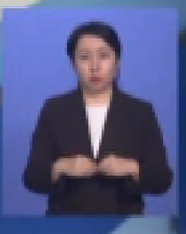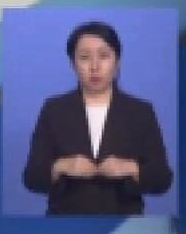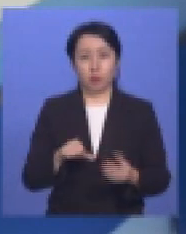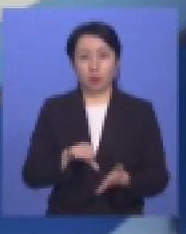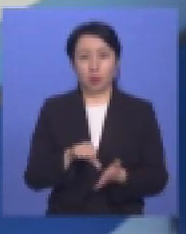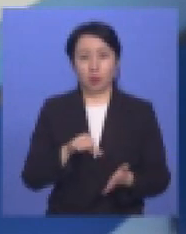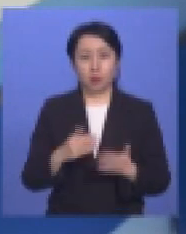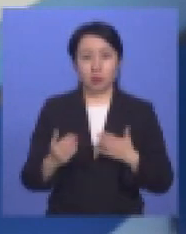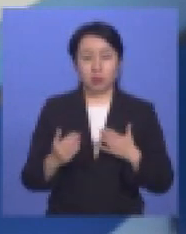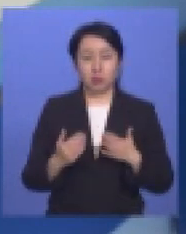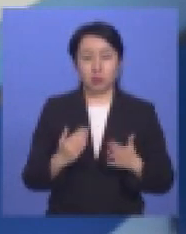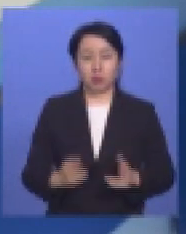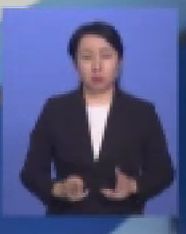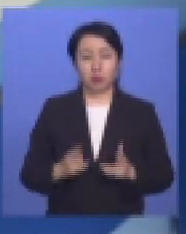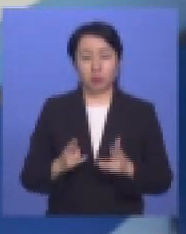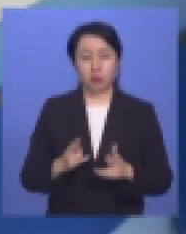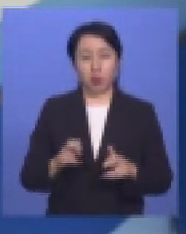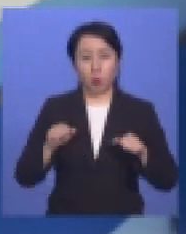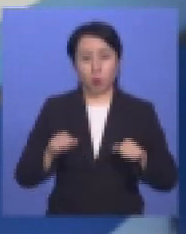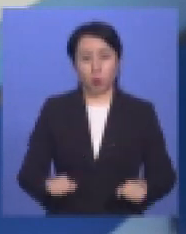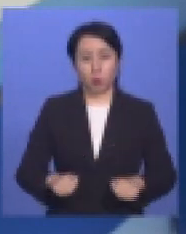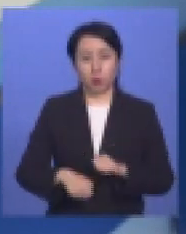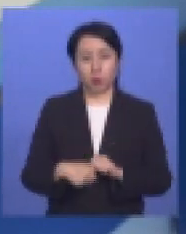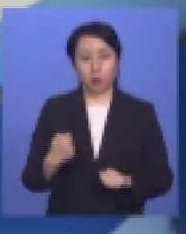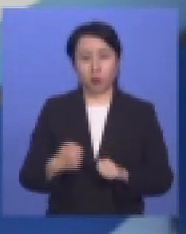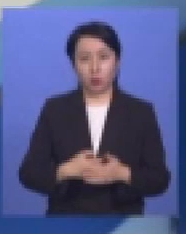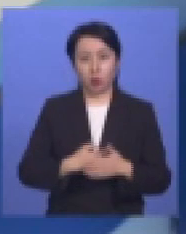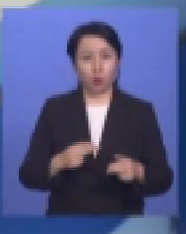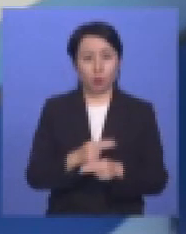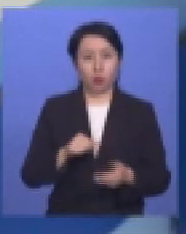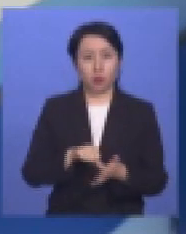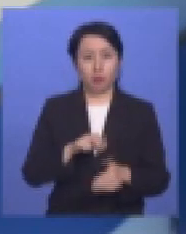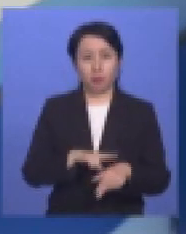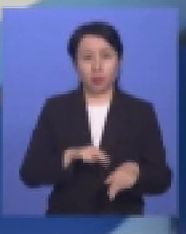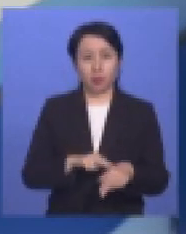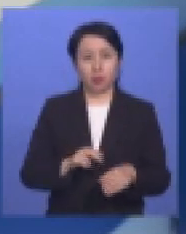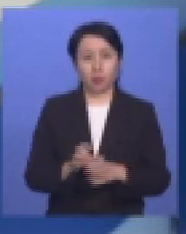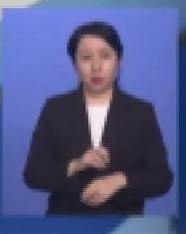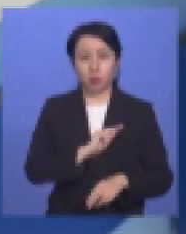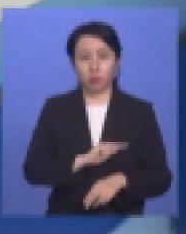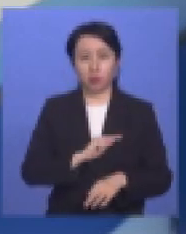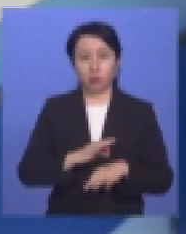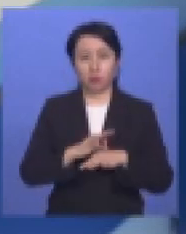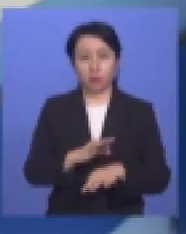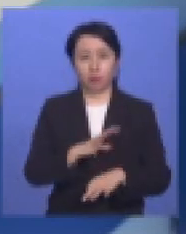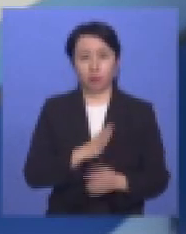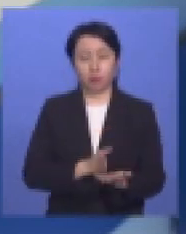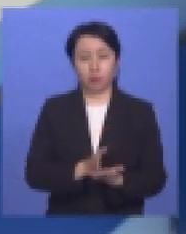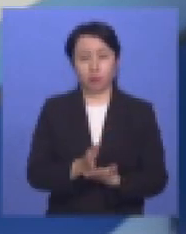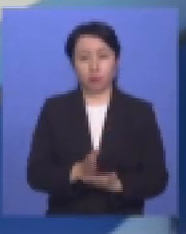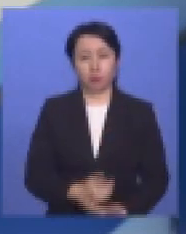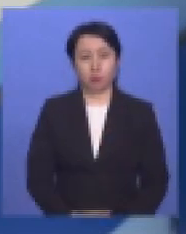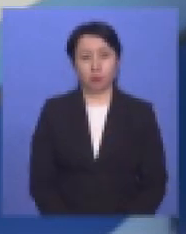отбасы тұрмыстық қатынастар саласында қылмыстар мен құқық бұзушылықтардың алдын алу учаскелік полиция инспекторларының жұмысындағы